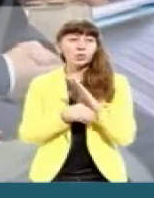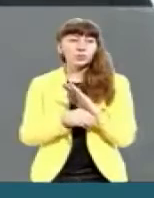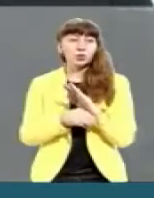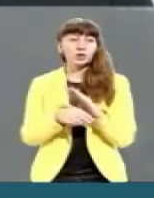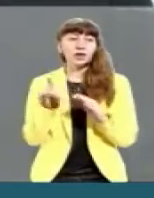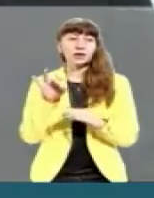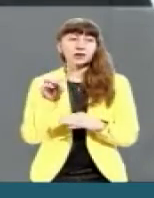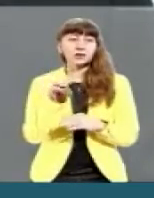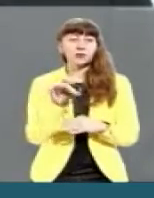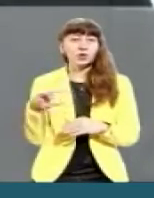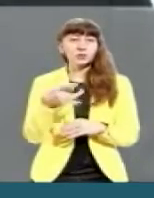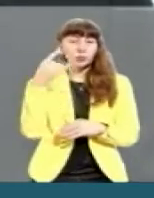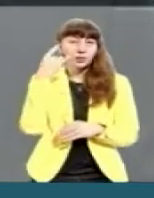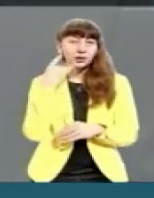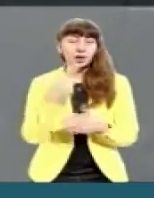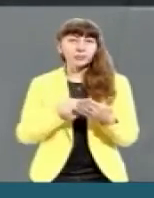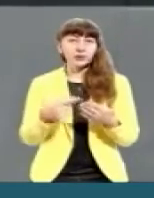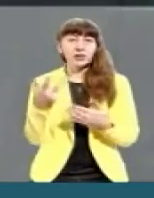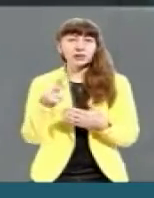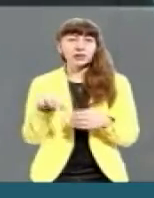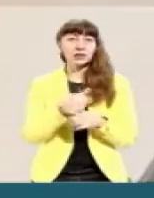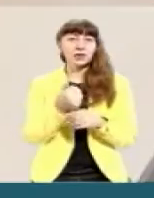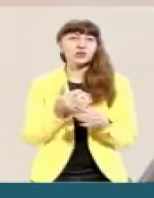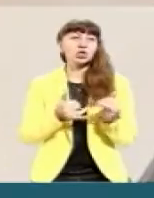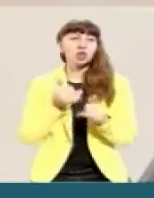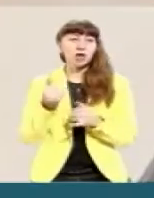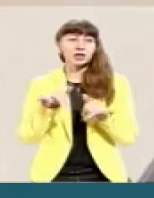өкілі кәсіпкерлікті дамытудың негізгі қадамдарын атап өтті.